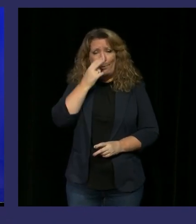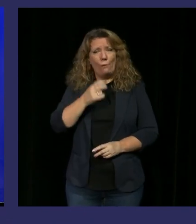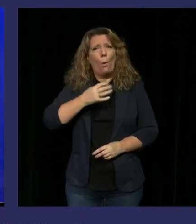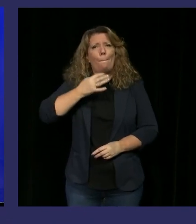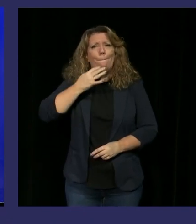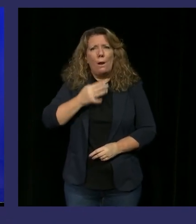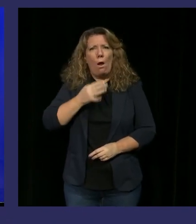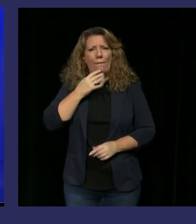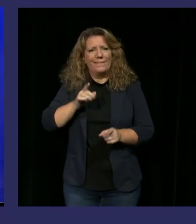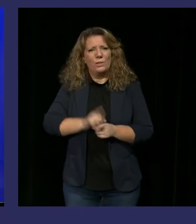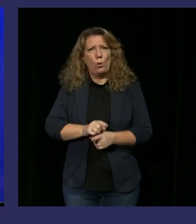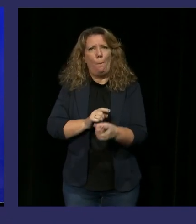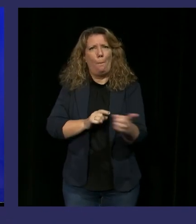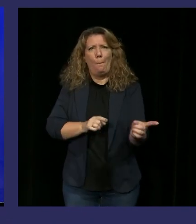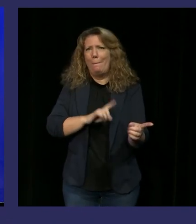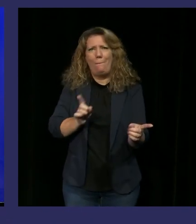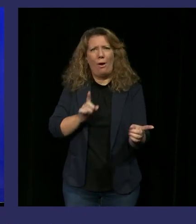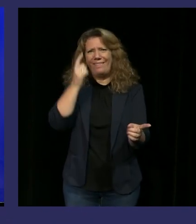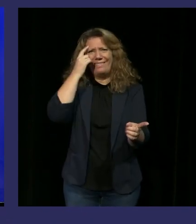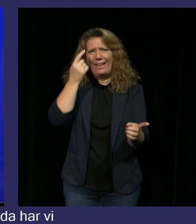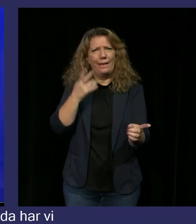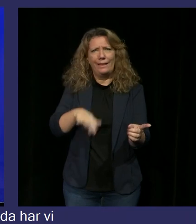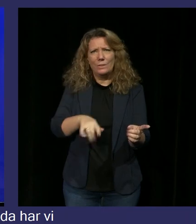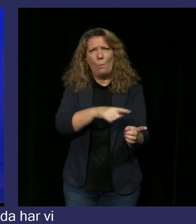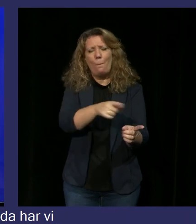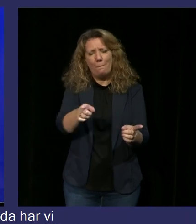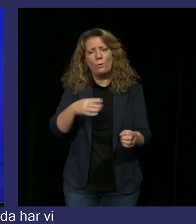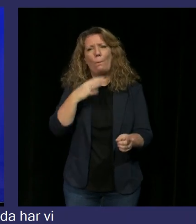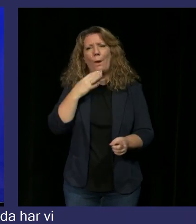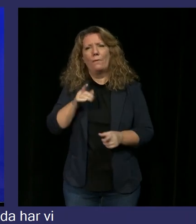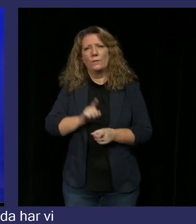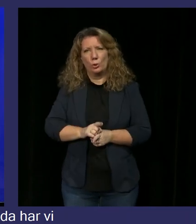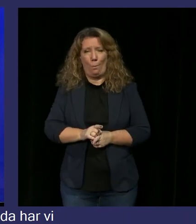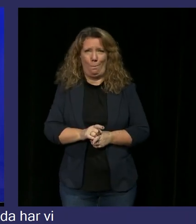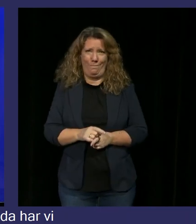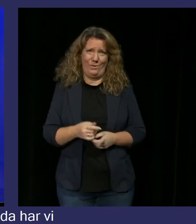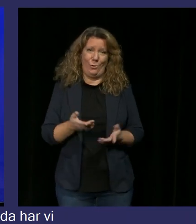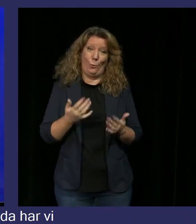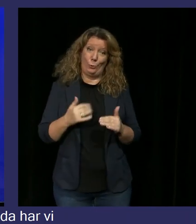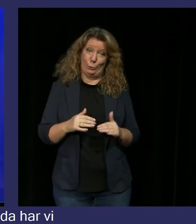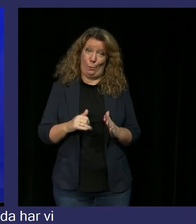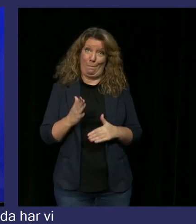bare tenke som dem, sånn at de faktisk forstår. Og så blir det vanskeligere, for da har vi sånn